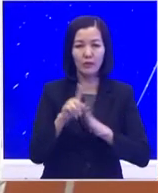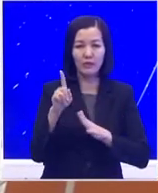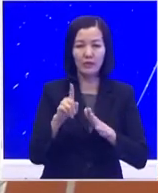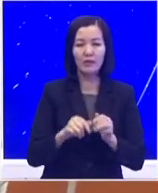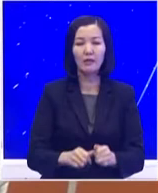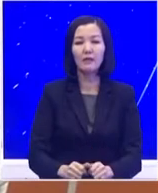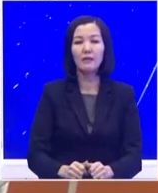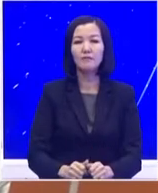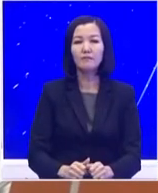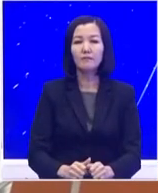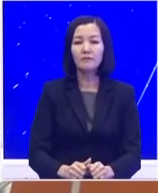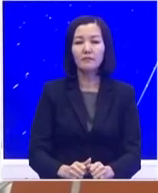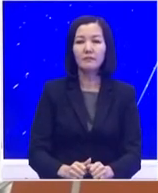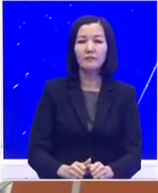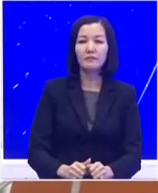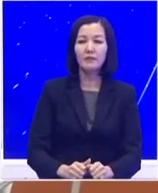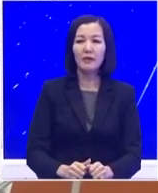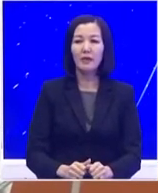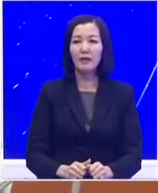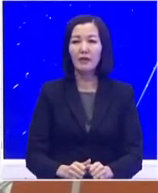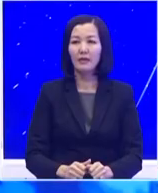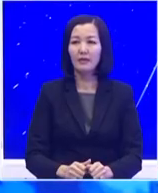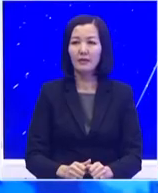Медет Жұмабай, Әсет Дүйсенбек, Жетісу телеарнасы.